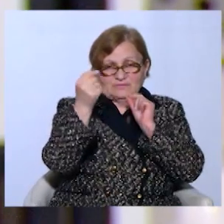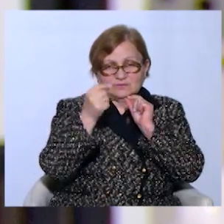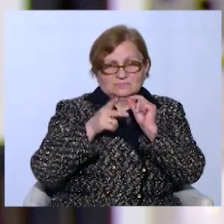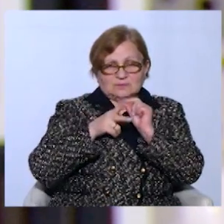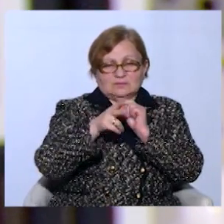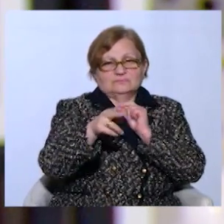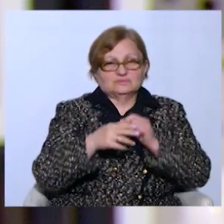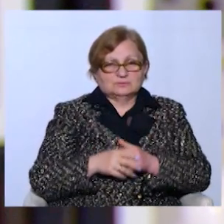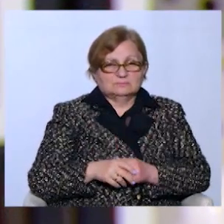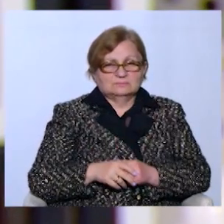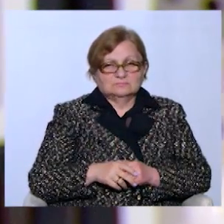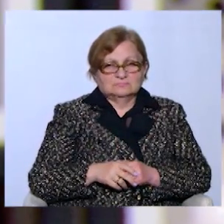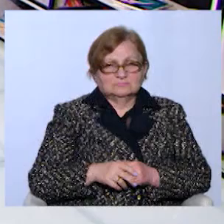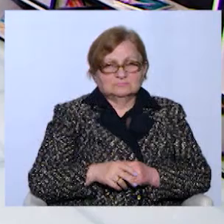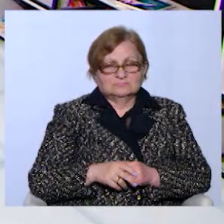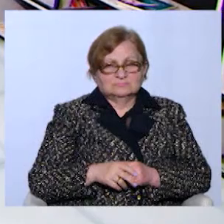აი ასე